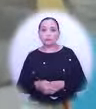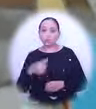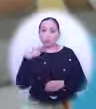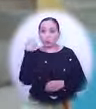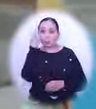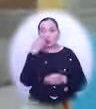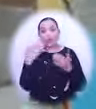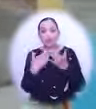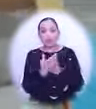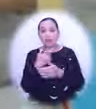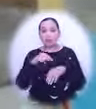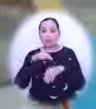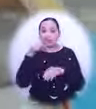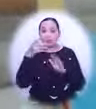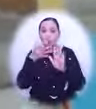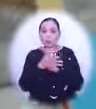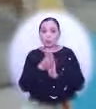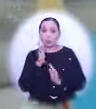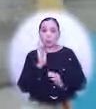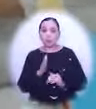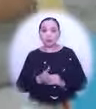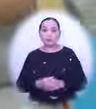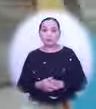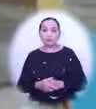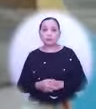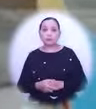Yuzga yanada ta'siri kuchli bo'ladi.